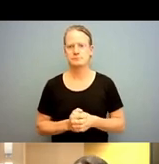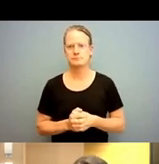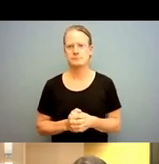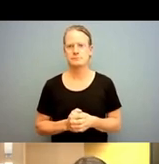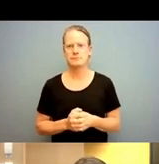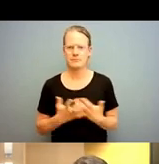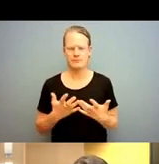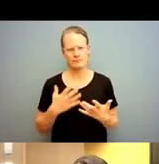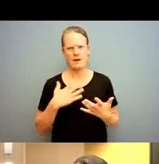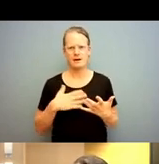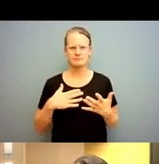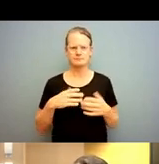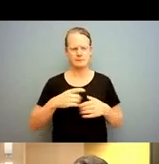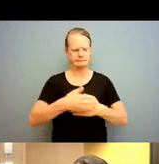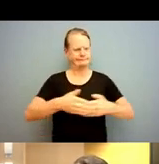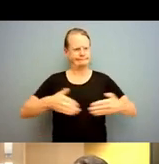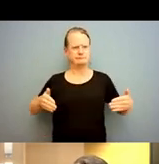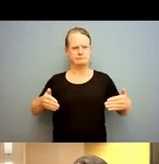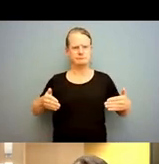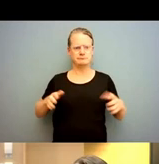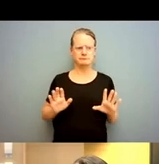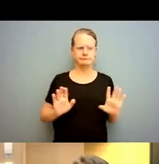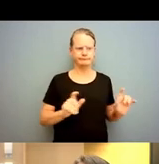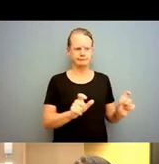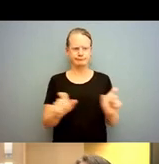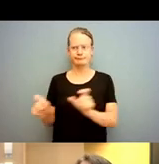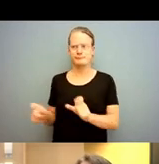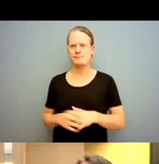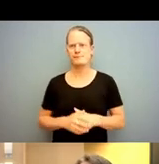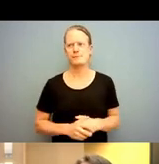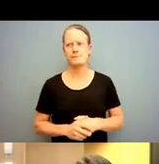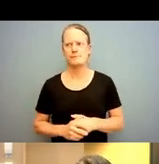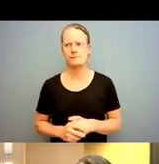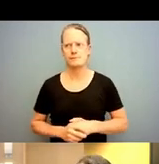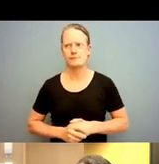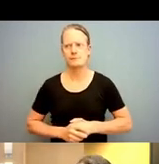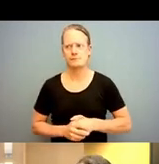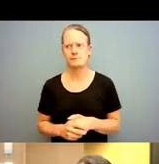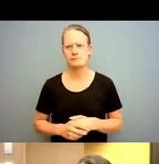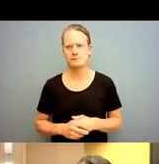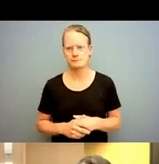tähpähuvan, tahja tähpähuva min su jellimis. Ferte pääre pirke halla.